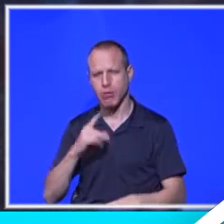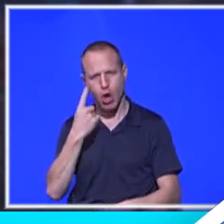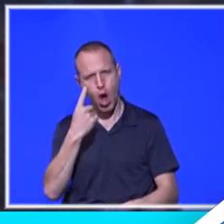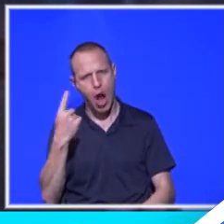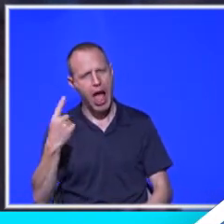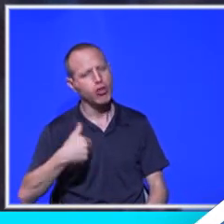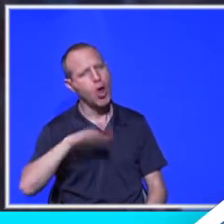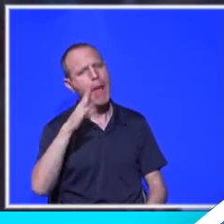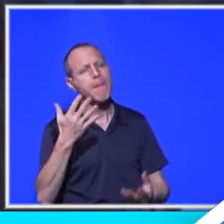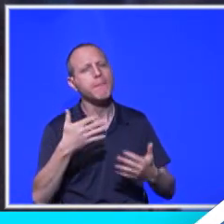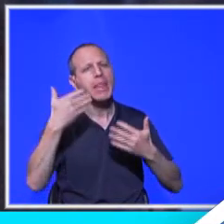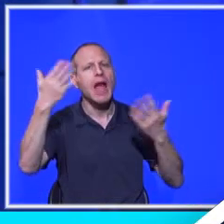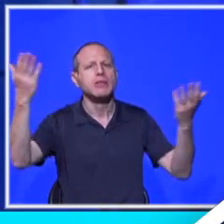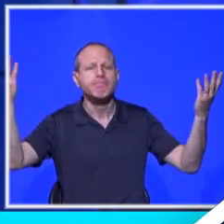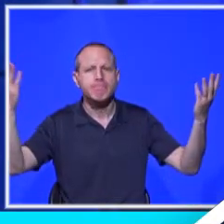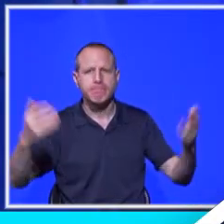מתישהו.